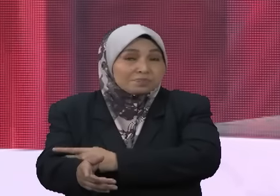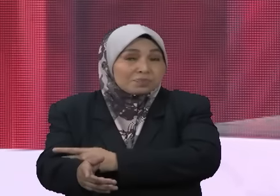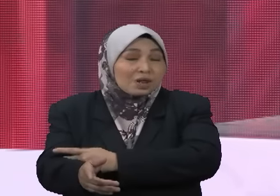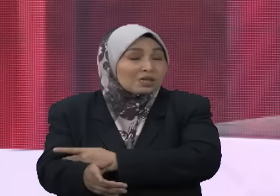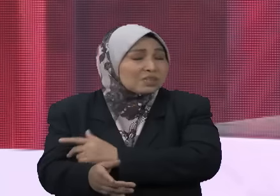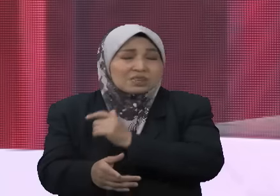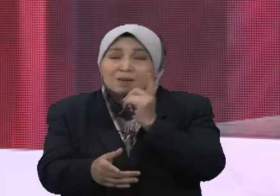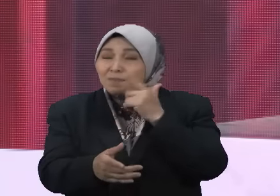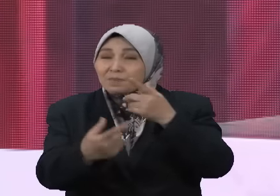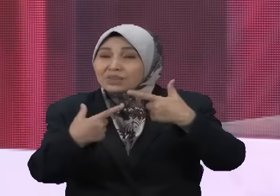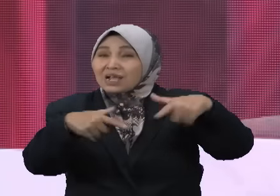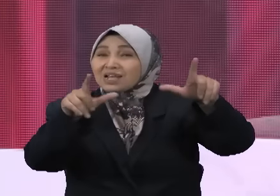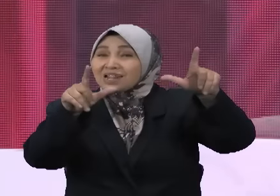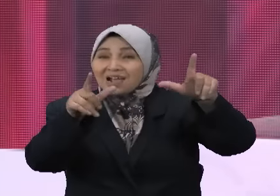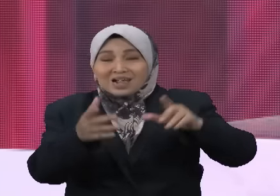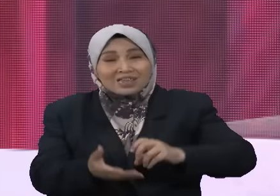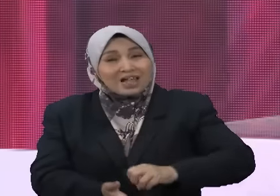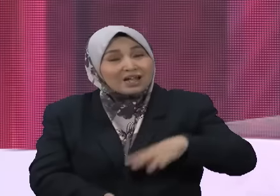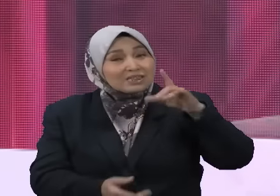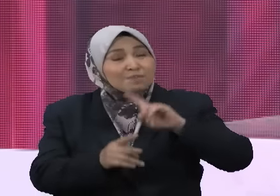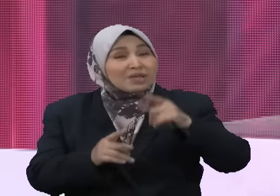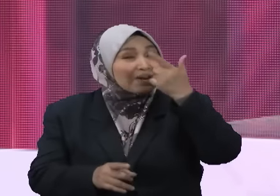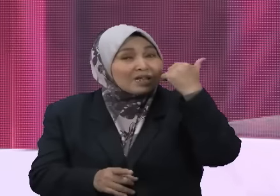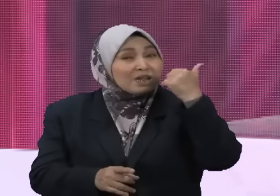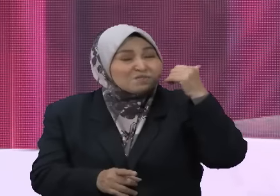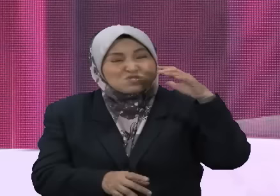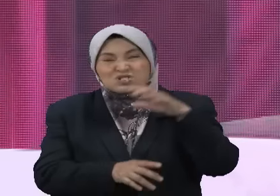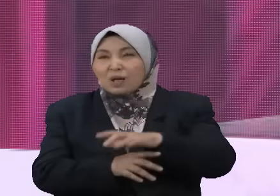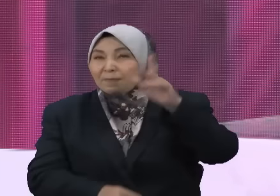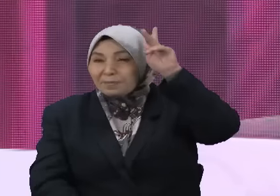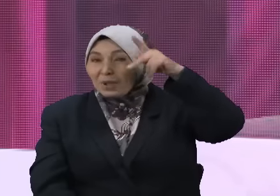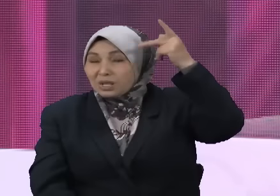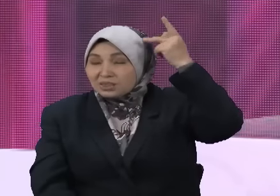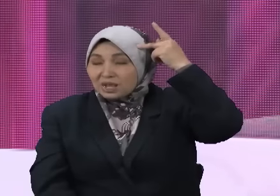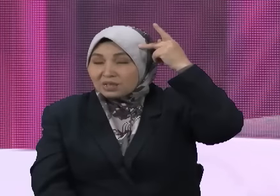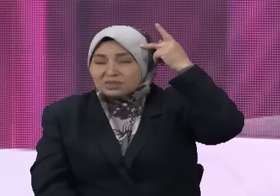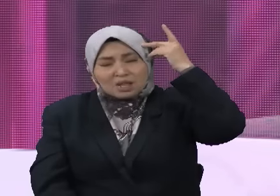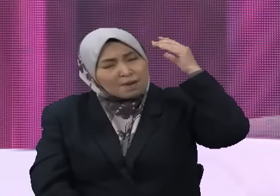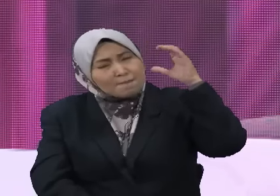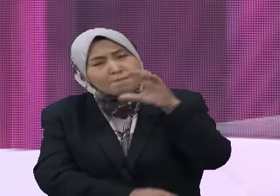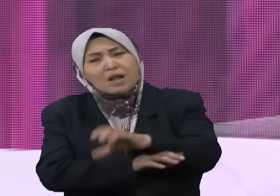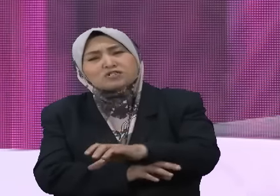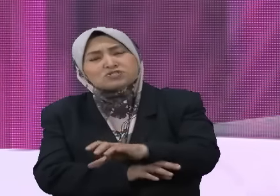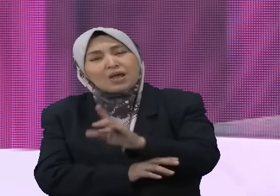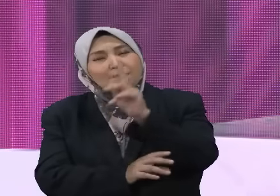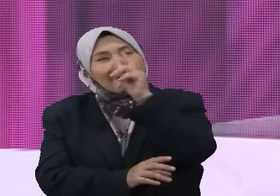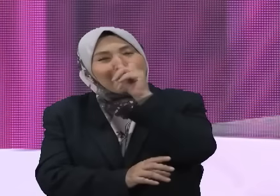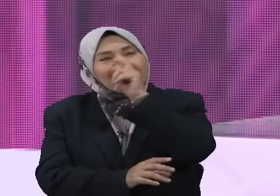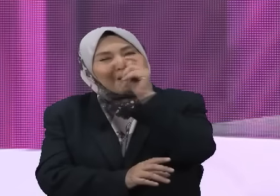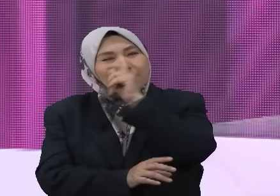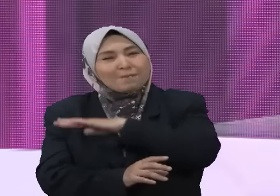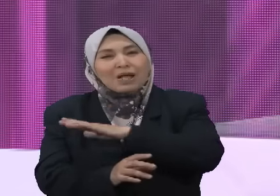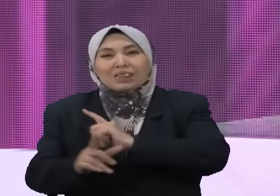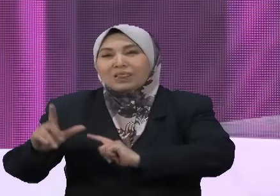ingin untuk melepaskan kekayaan mereka tetapi kerana desakan politik maka mereka terpaksa berpura-pura menjadi Islam